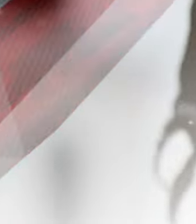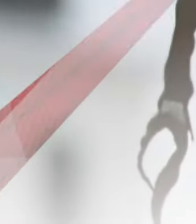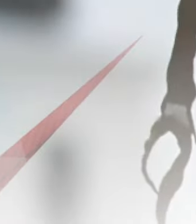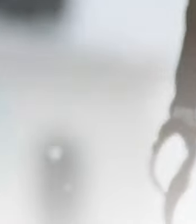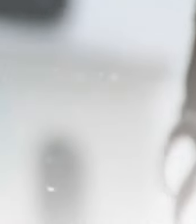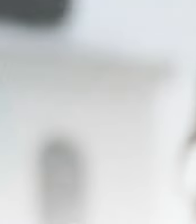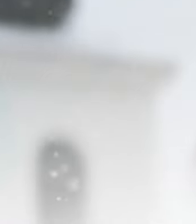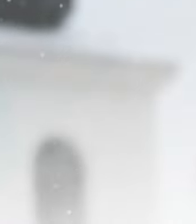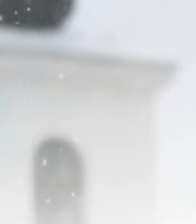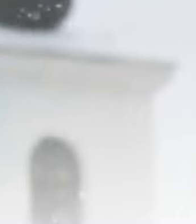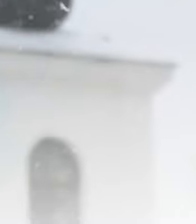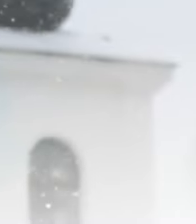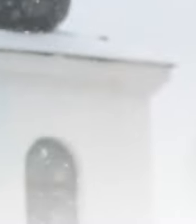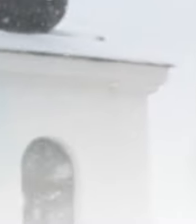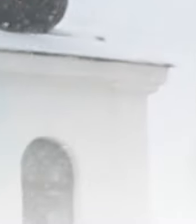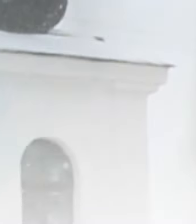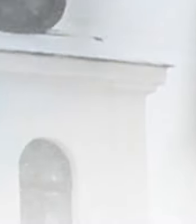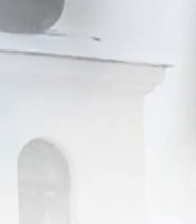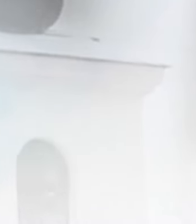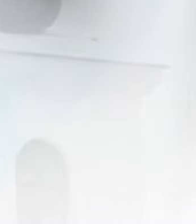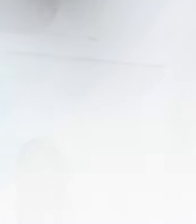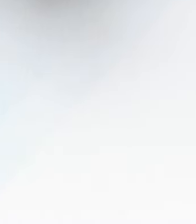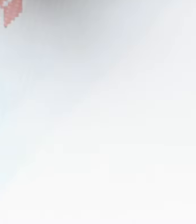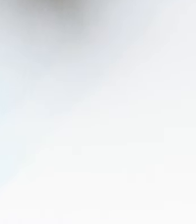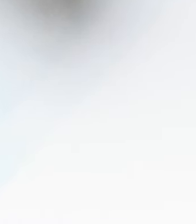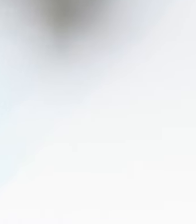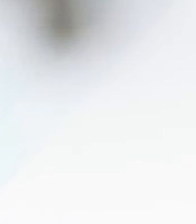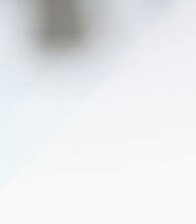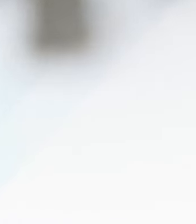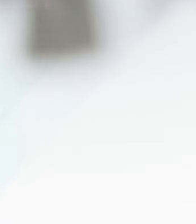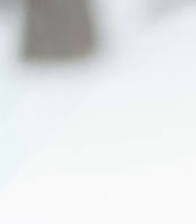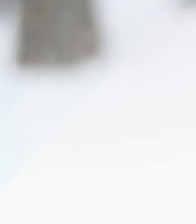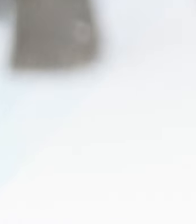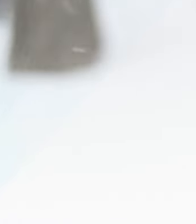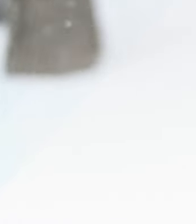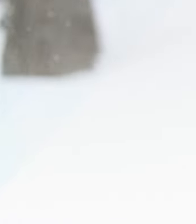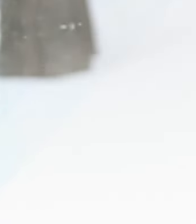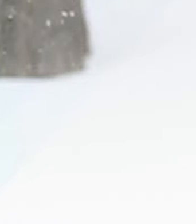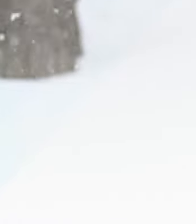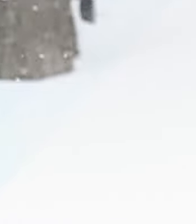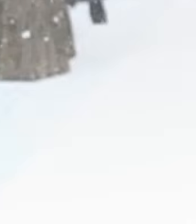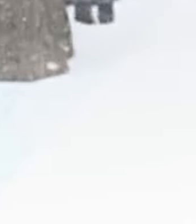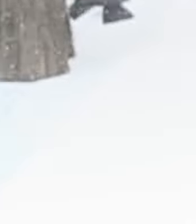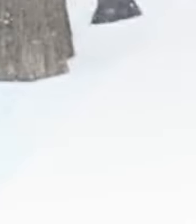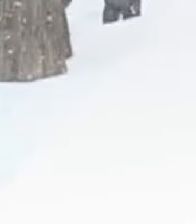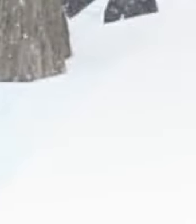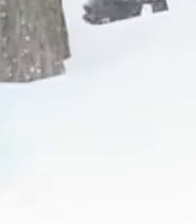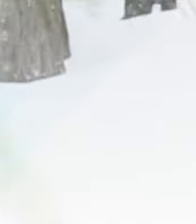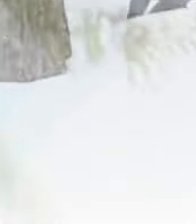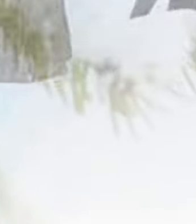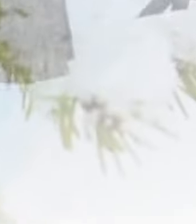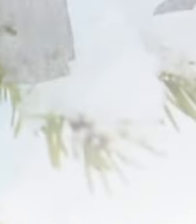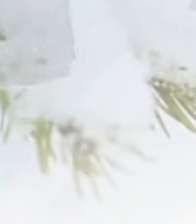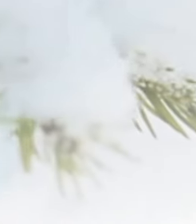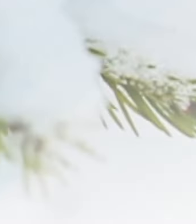водгукі патрымкуў близкіх людзей. Разам з тым даволі верагодна з'являецца схильнаць да неабдуманых учынкаў і рызыкі,